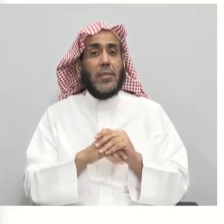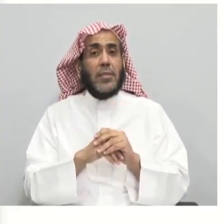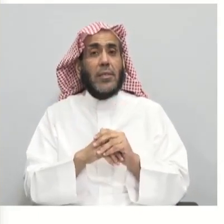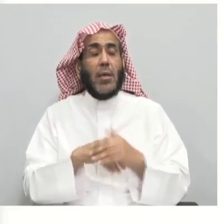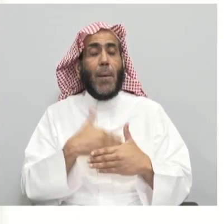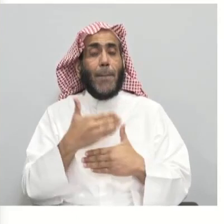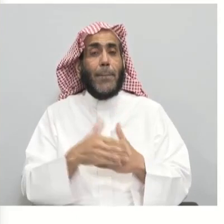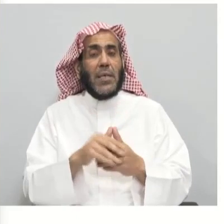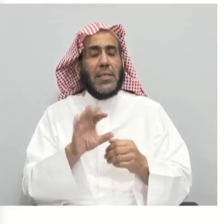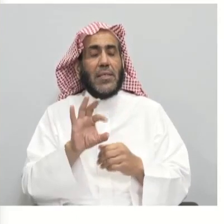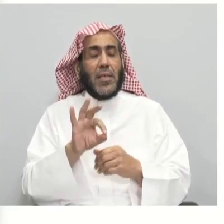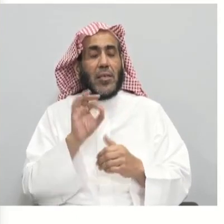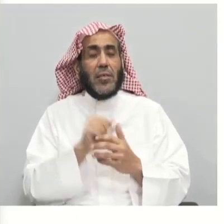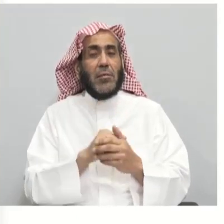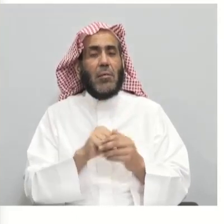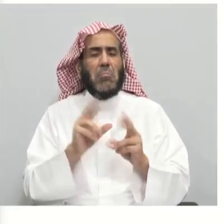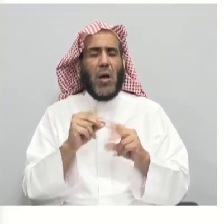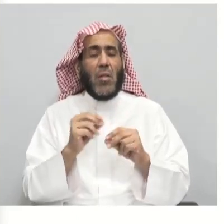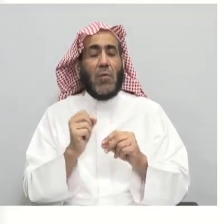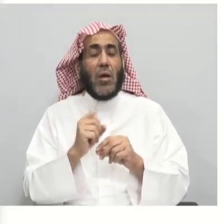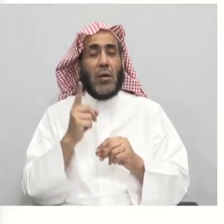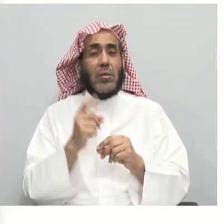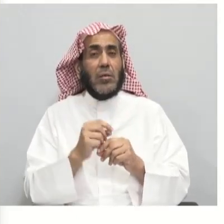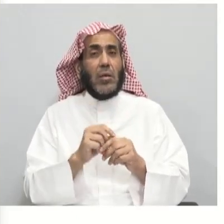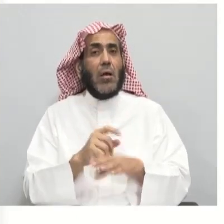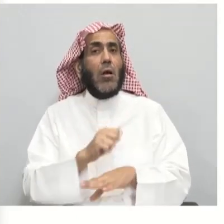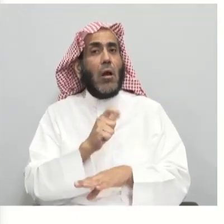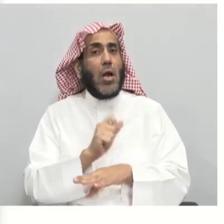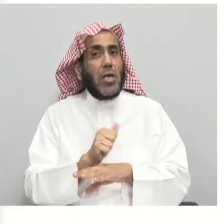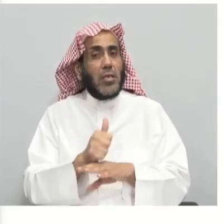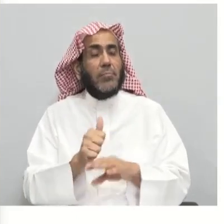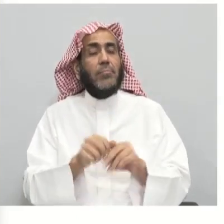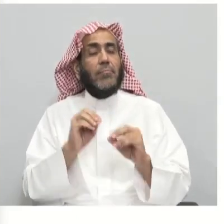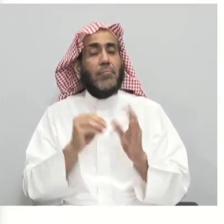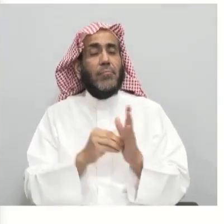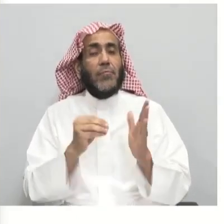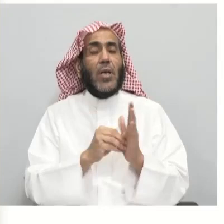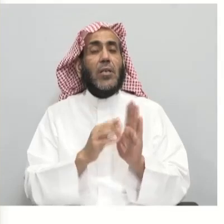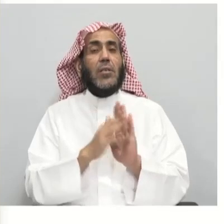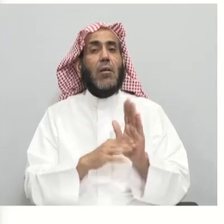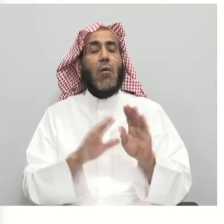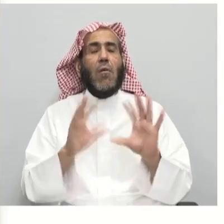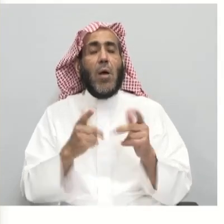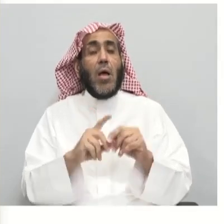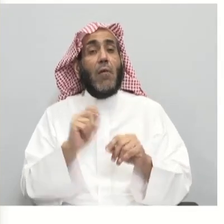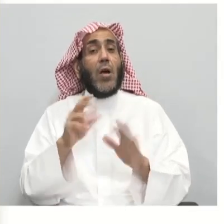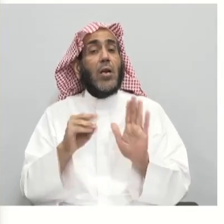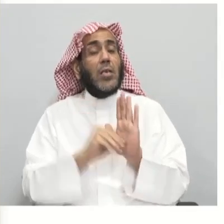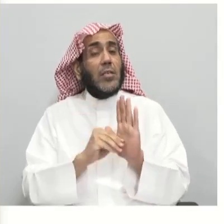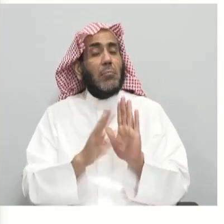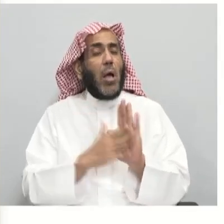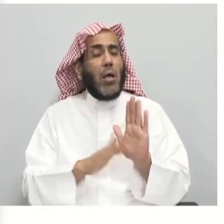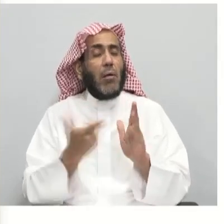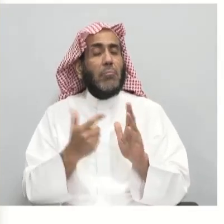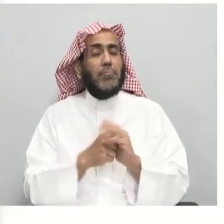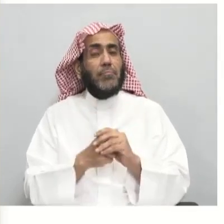بعد ذلك استخرجنا بعض الافكار او الافكار الرئيسه في هذا النص فما هي افكار النص